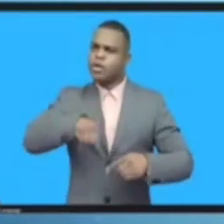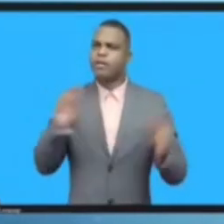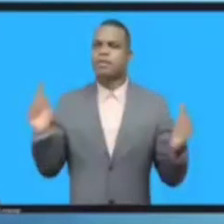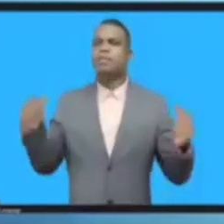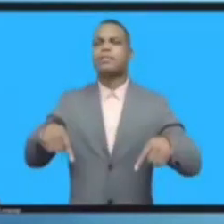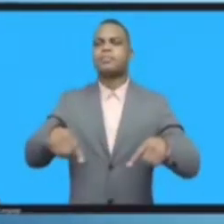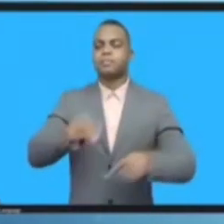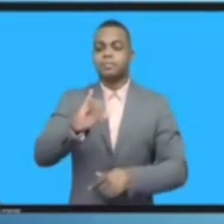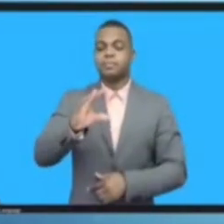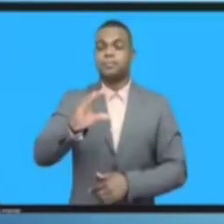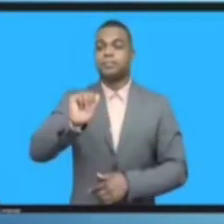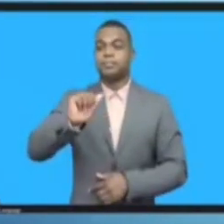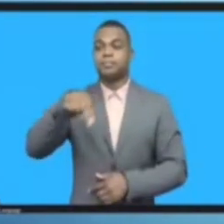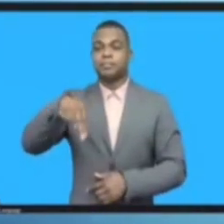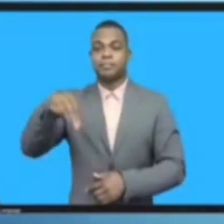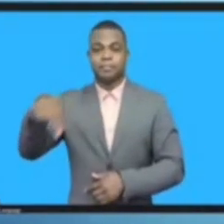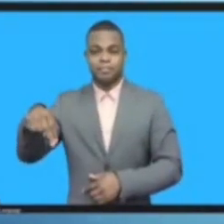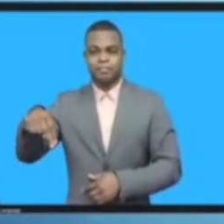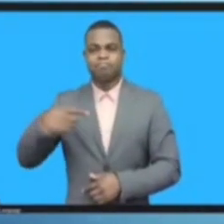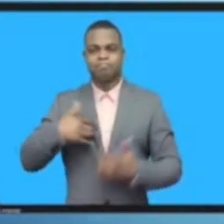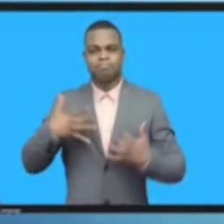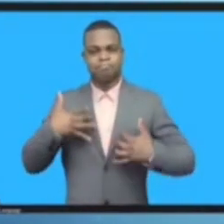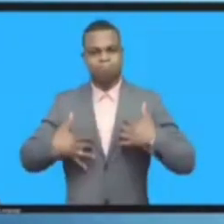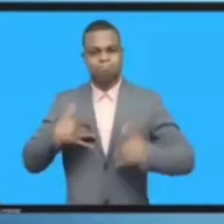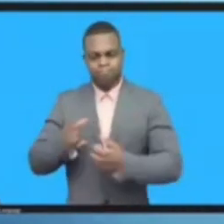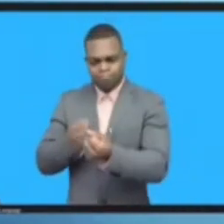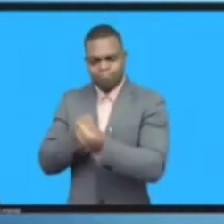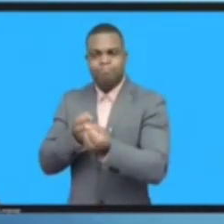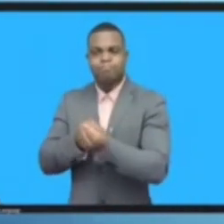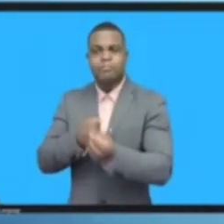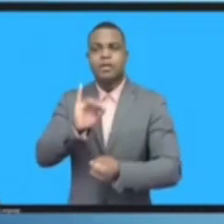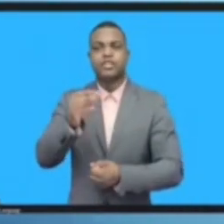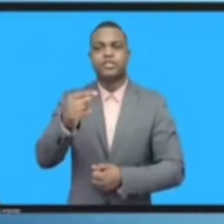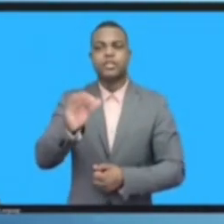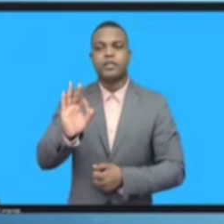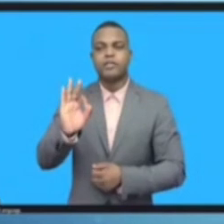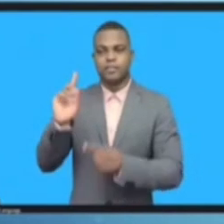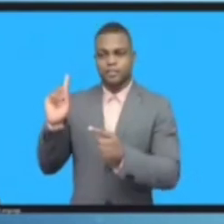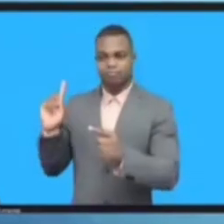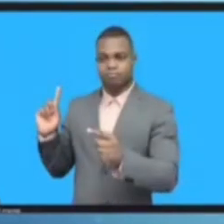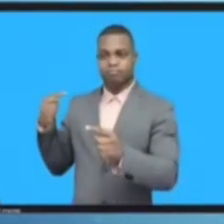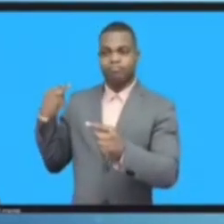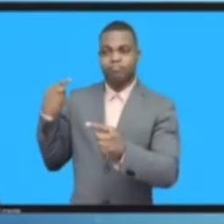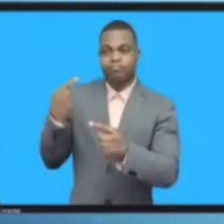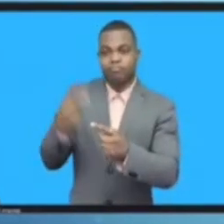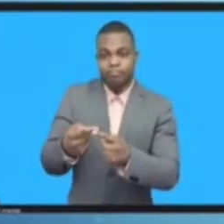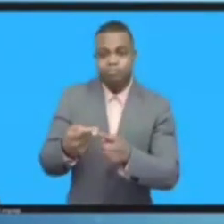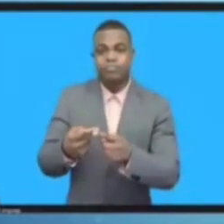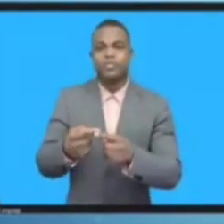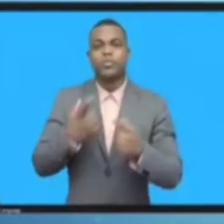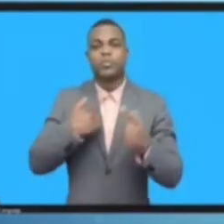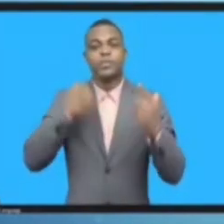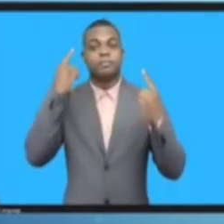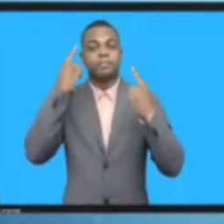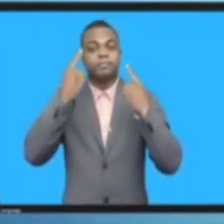d'autres représentants de la société pour échanger. C'est comme si c'était une grande école, surtout en Afrique, où il y a